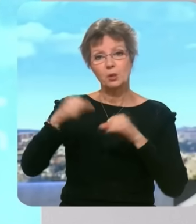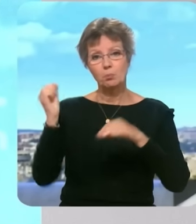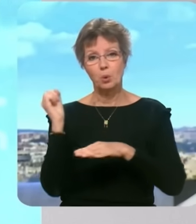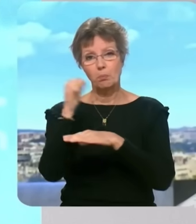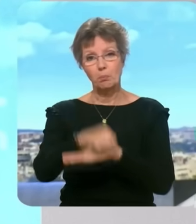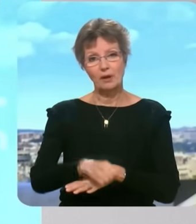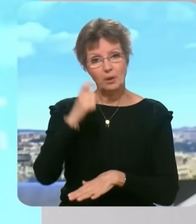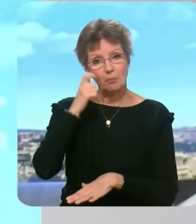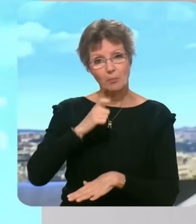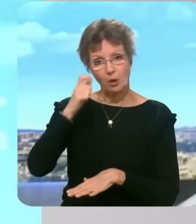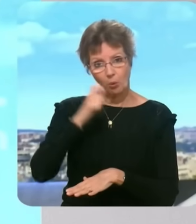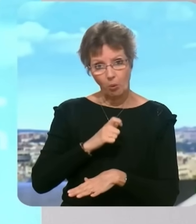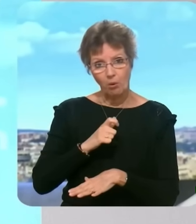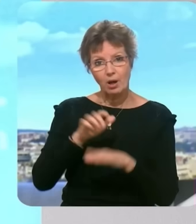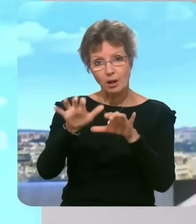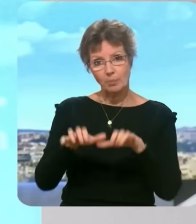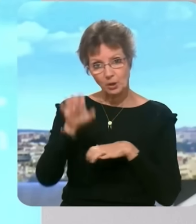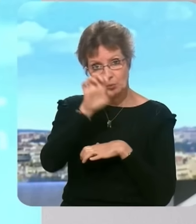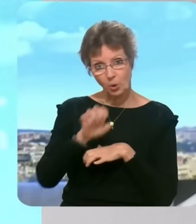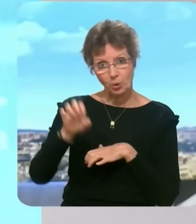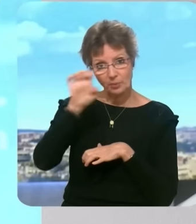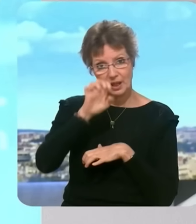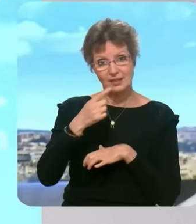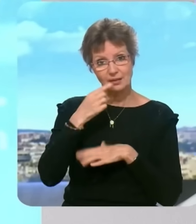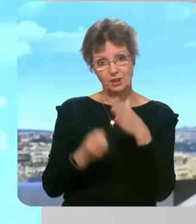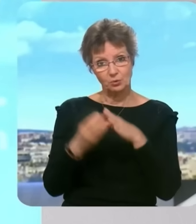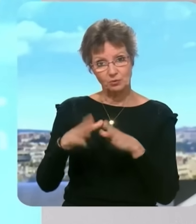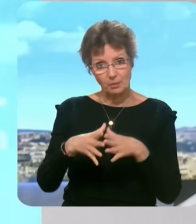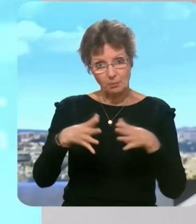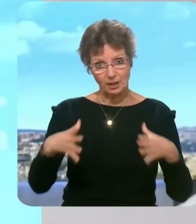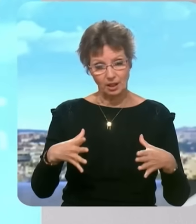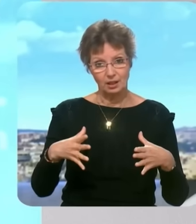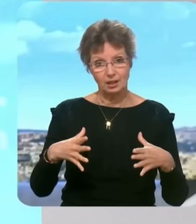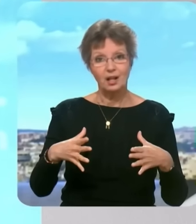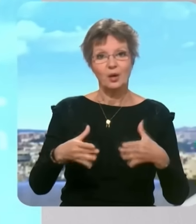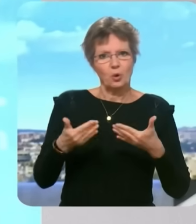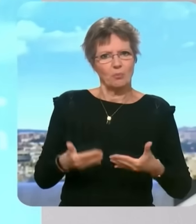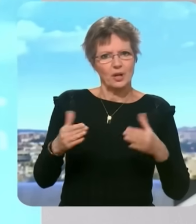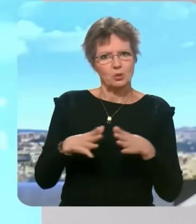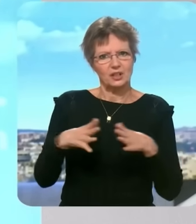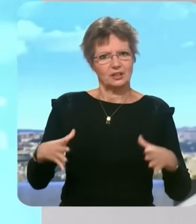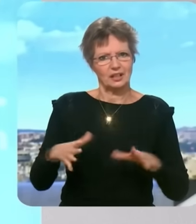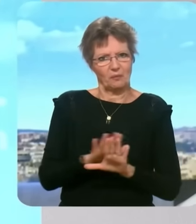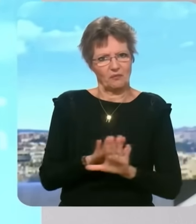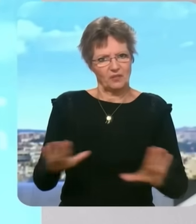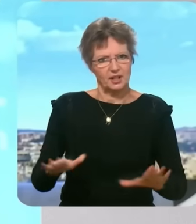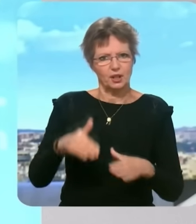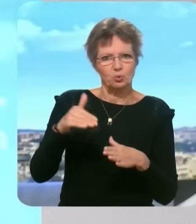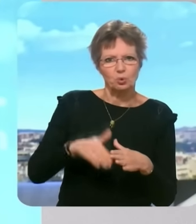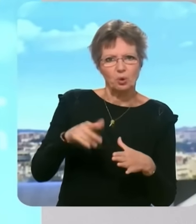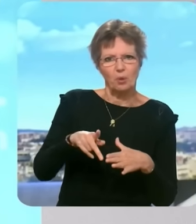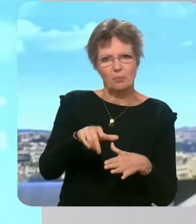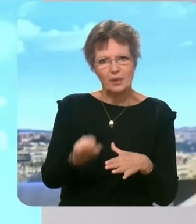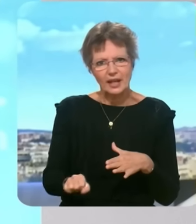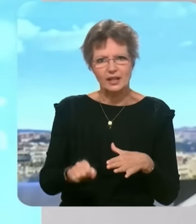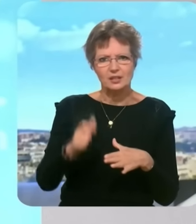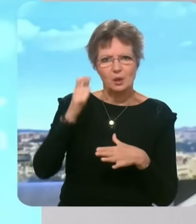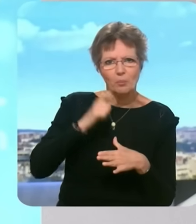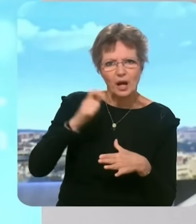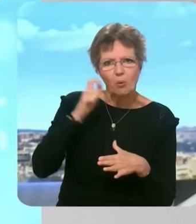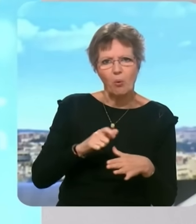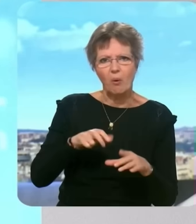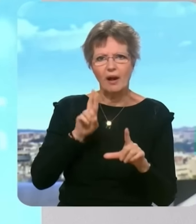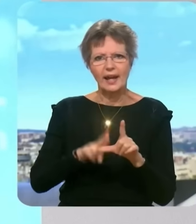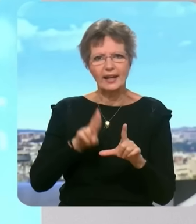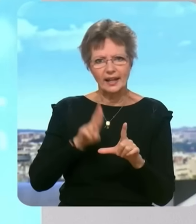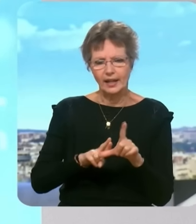au Parlement européen et donc imposer une nouvelle majorité et mettre fin à l'actuelle majorité qui est celle des socialistes, des macronistes et du groupe LR, qui